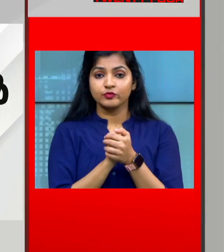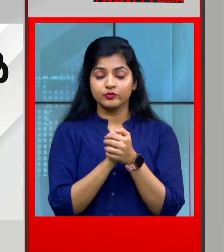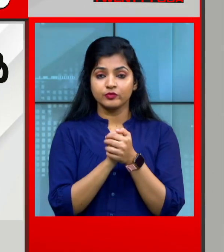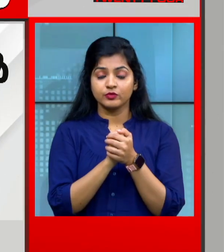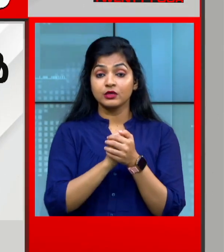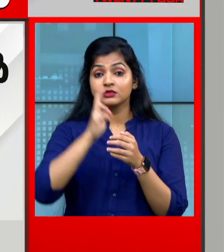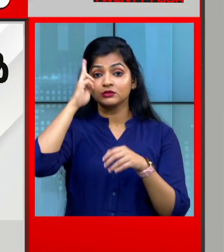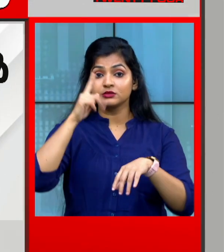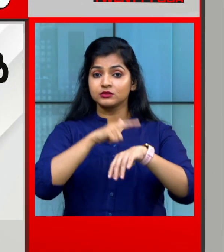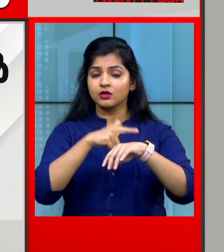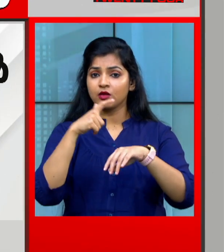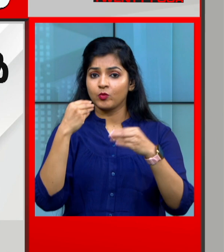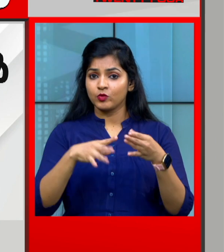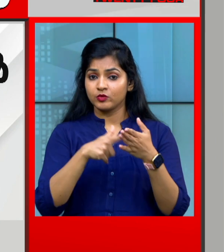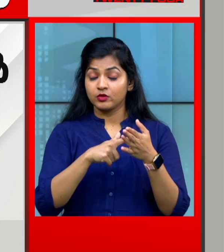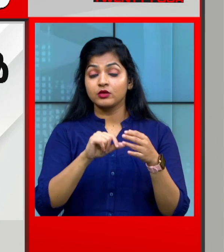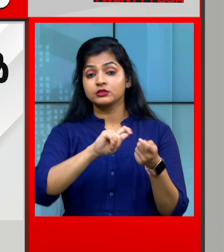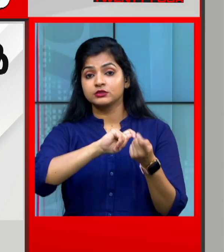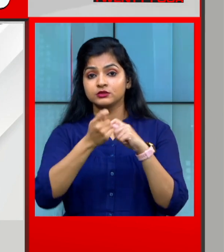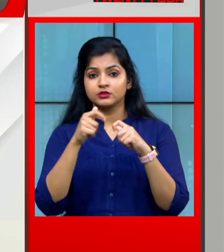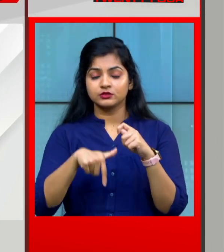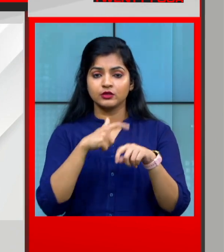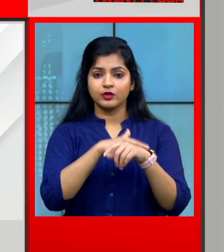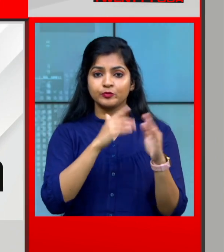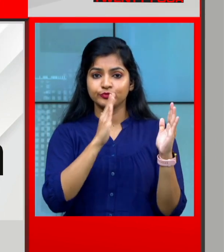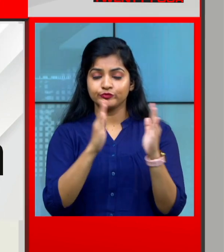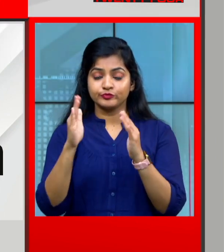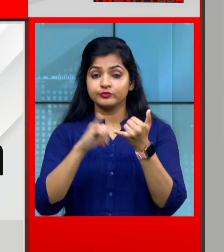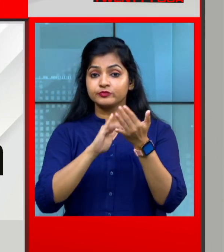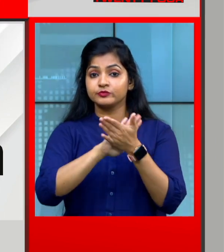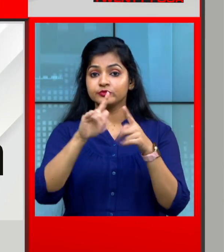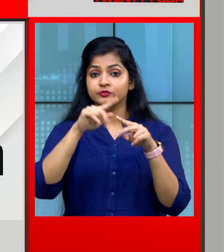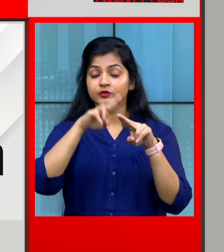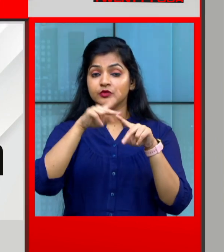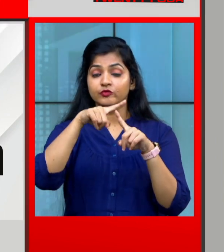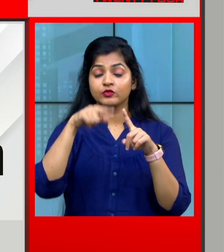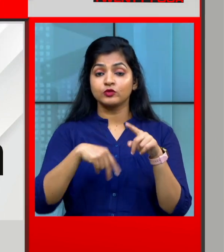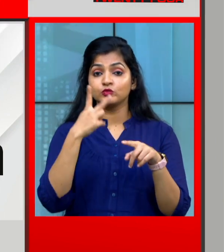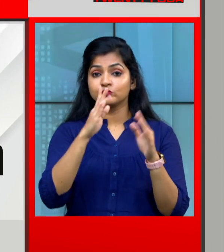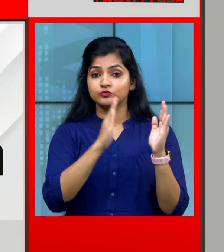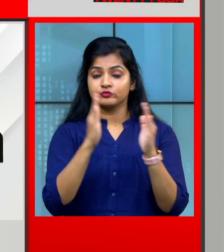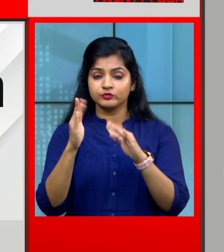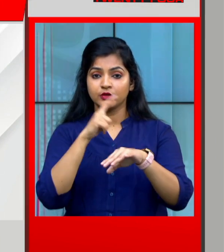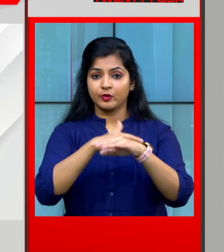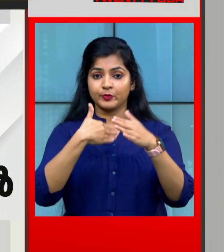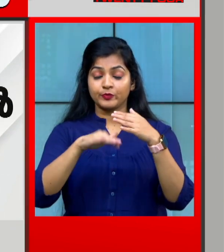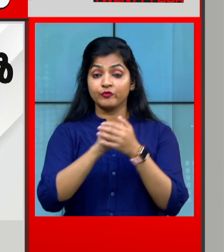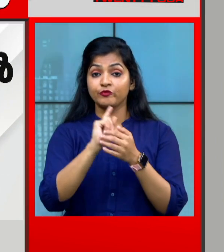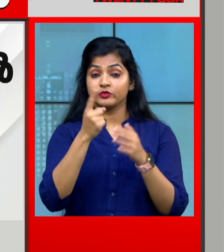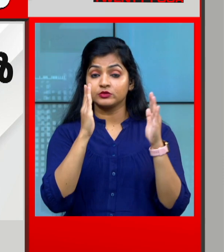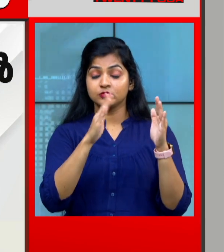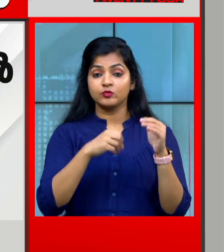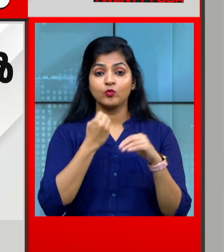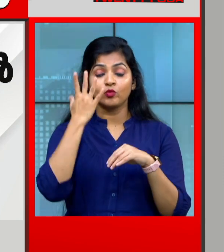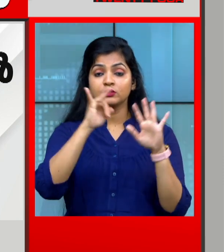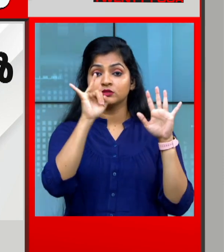റെഡിയാക്കുന്നതിനായി അതുമായി ബന്ധപ്പെട്ട ഷിഫ്റ്റ് സംവിധാനം കൂടി ഏർപ്പെടുത്തിയിട്ടുണ്ട്. അത് 2 ഷിഫ്റ്റുകളായാണ് ഇനി ITIകൾ പ്രവർത്തിക്കുക. അതിലെ ആദ്യത്തെ ഷിഫ്റ്റ് രാവിലെ 7:30